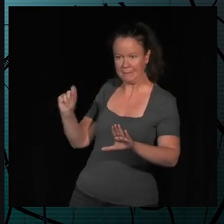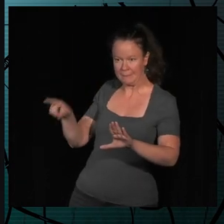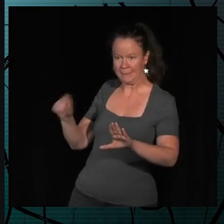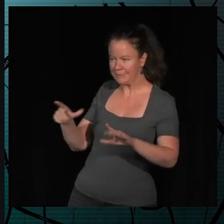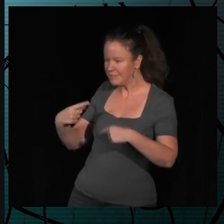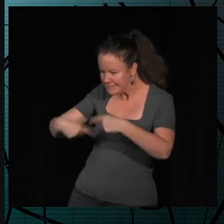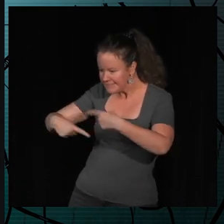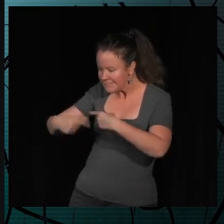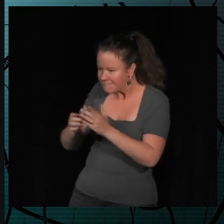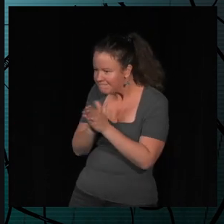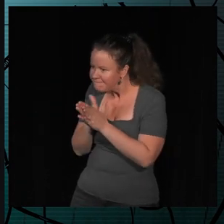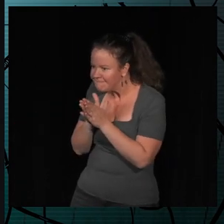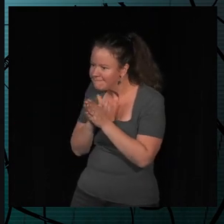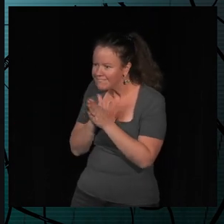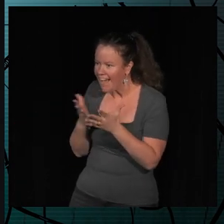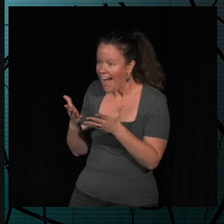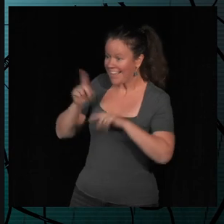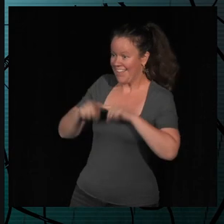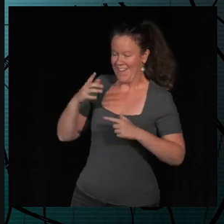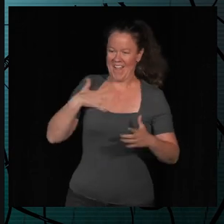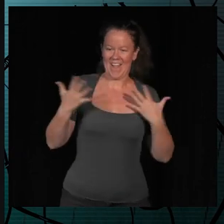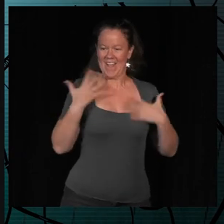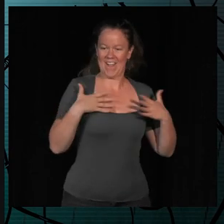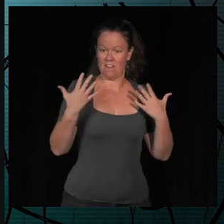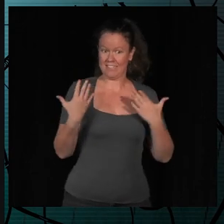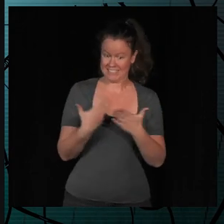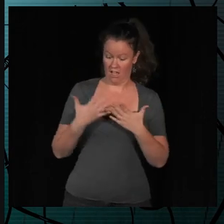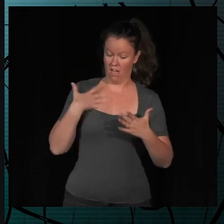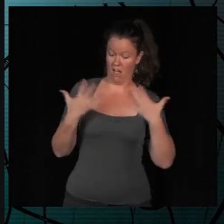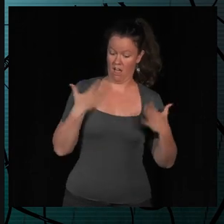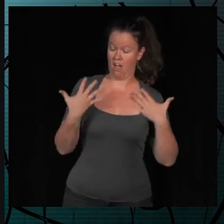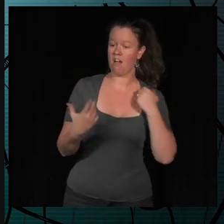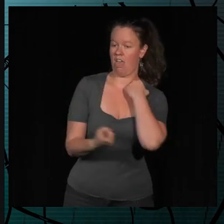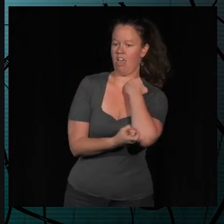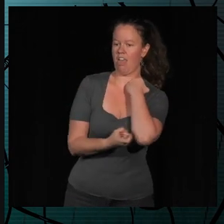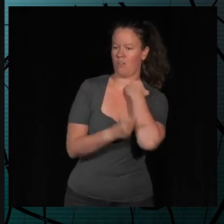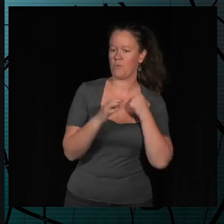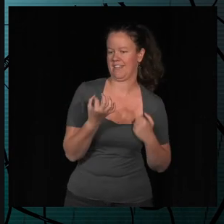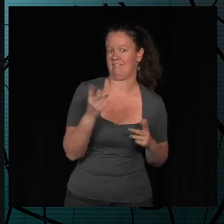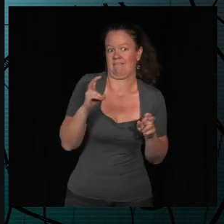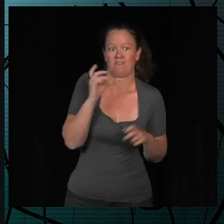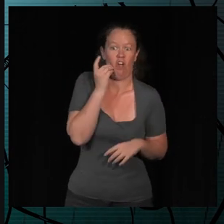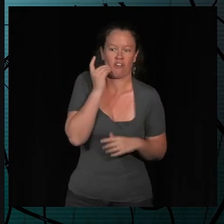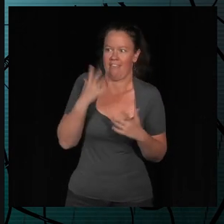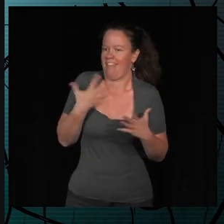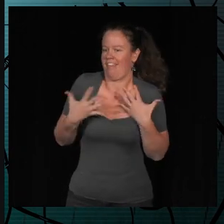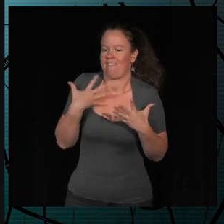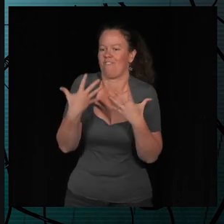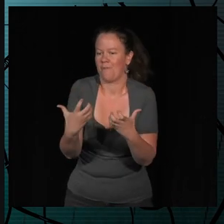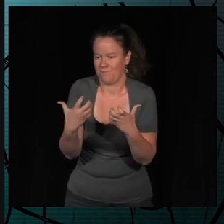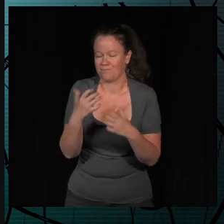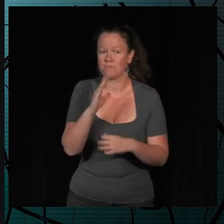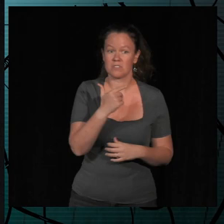qui nous fait un bien fou mais tout le monde a c'est une euh c'est une drogue on est et donc effectivement ce que je quand je parlais d'addiction de